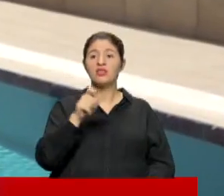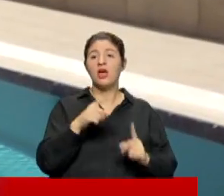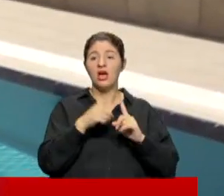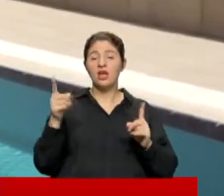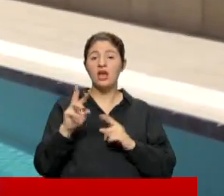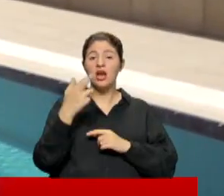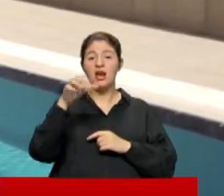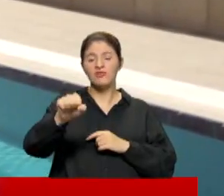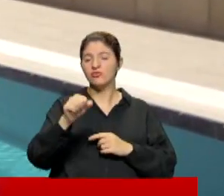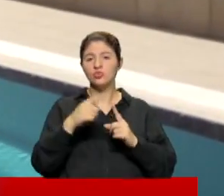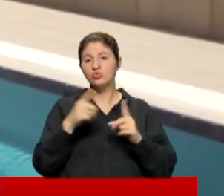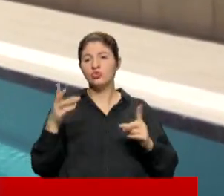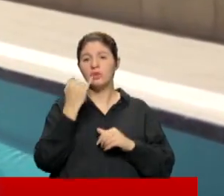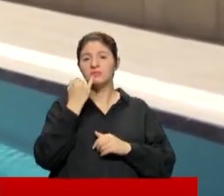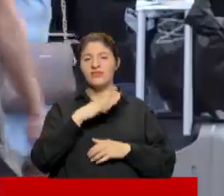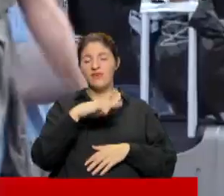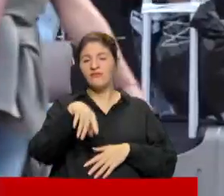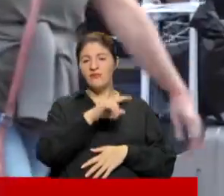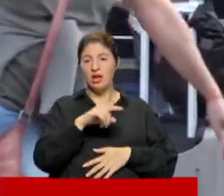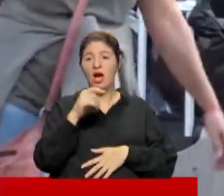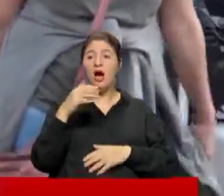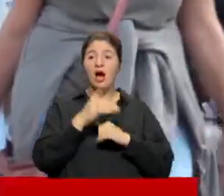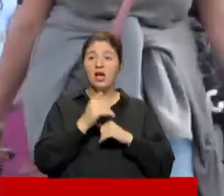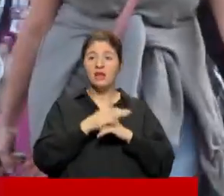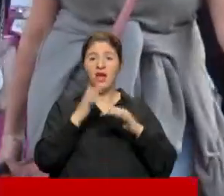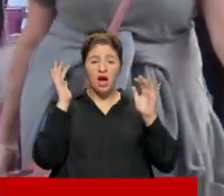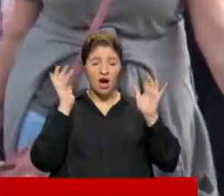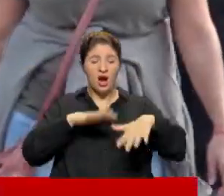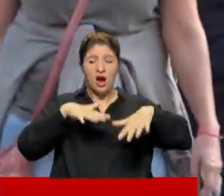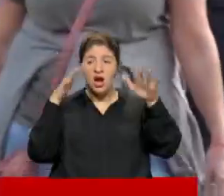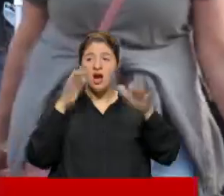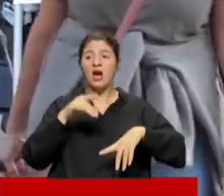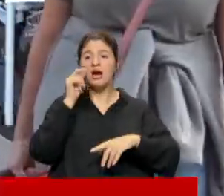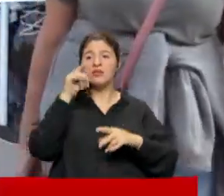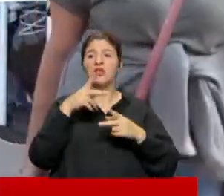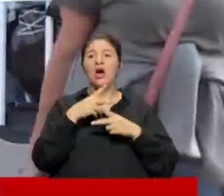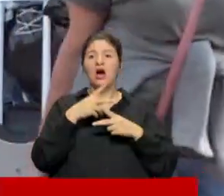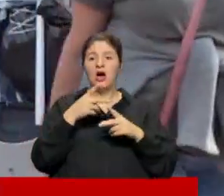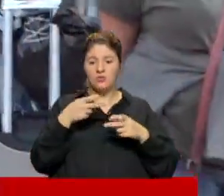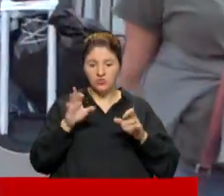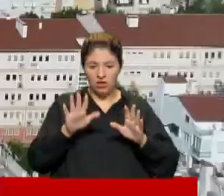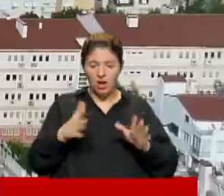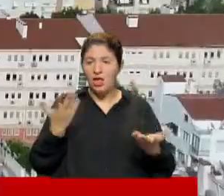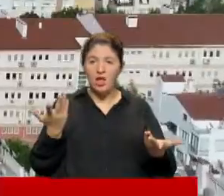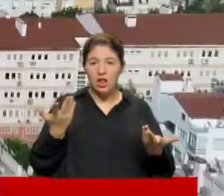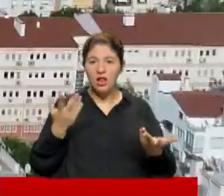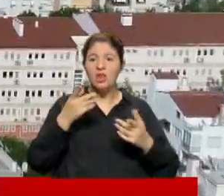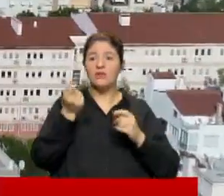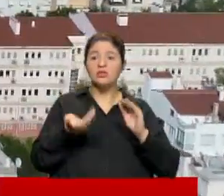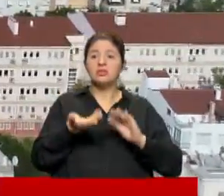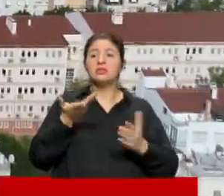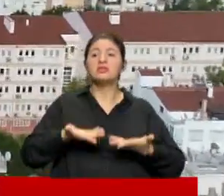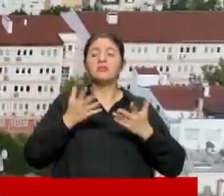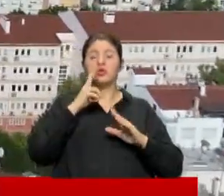kadar uzatan Misafirlerimiz var şu anda Antalya'ya Akın katlandıkça insanlar da açıkta kalmaya başladı artan fiyatların altından